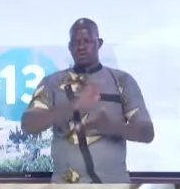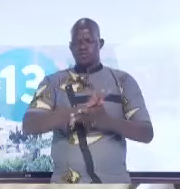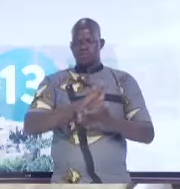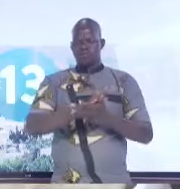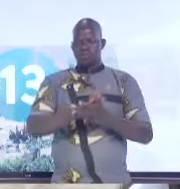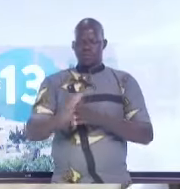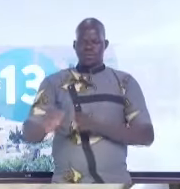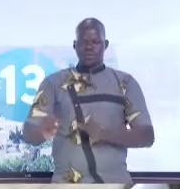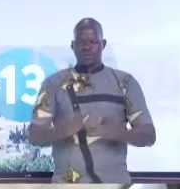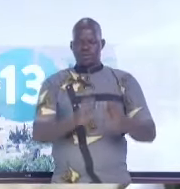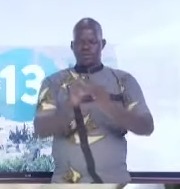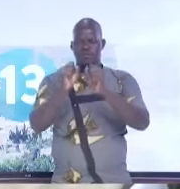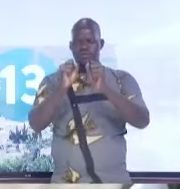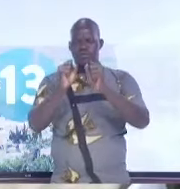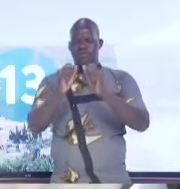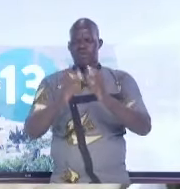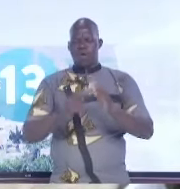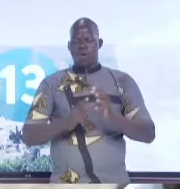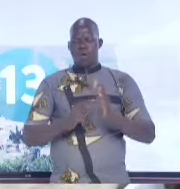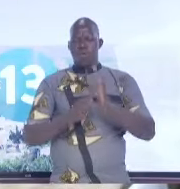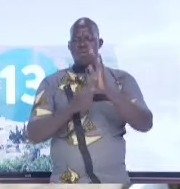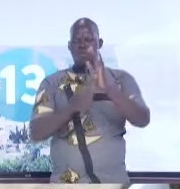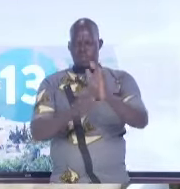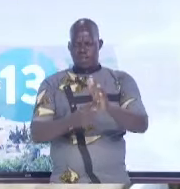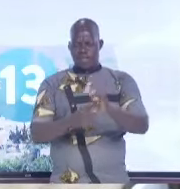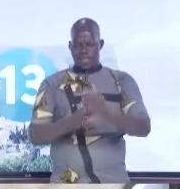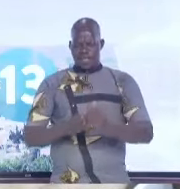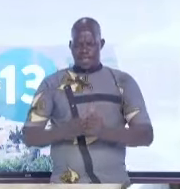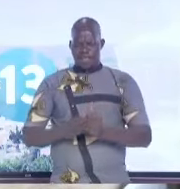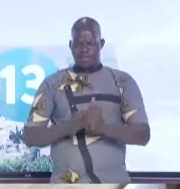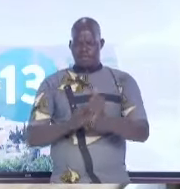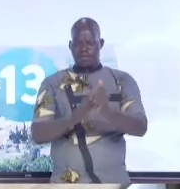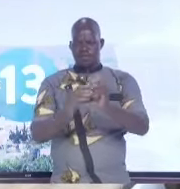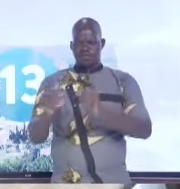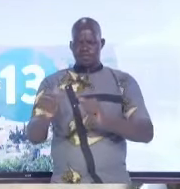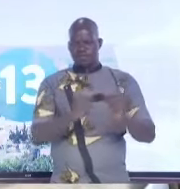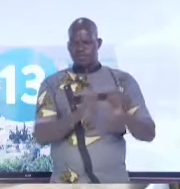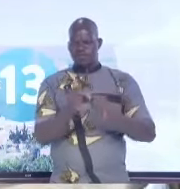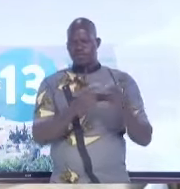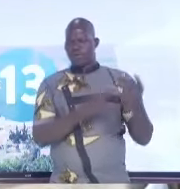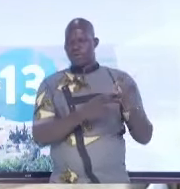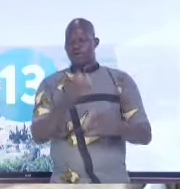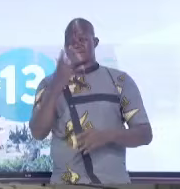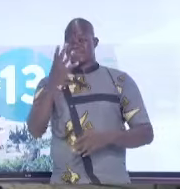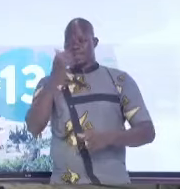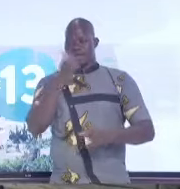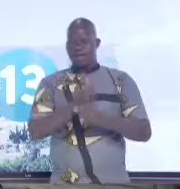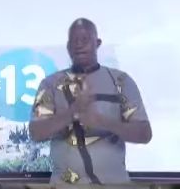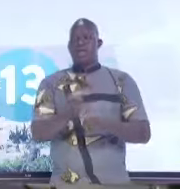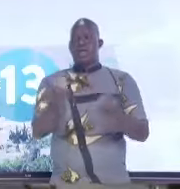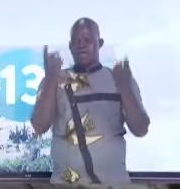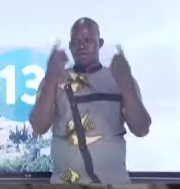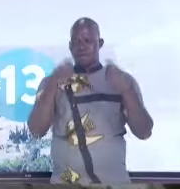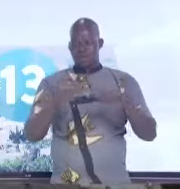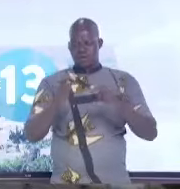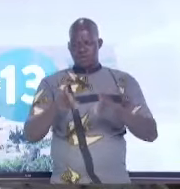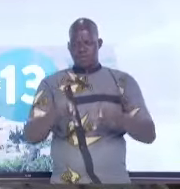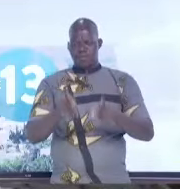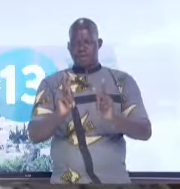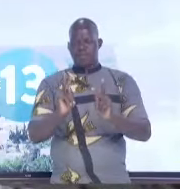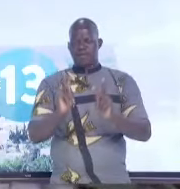stratégique qui va orienter et guider ses actions au cours des 5 prochaines années et lui